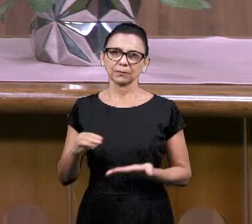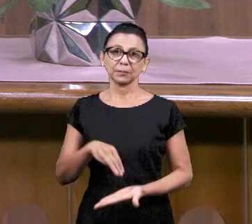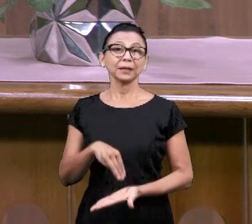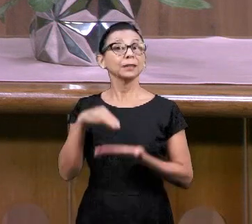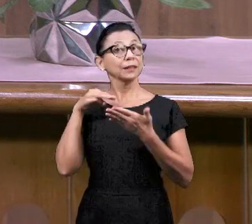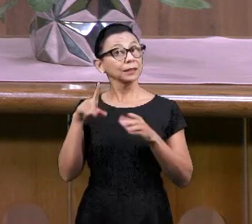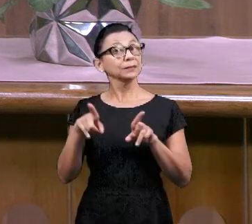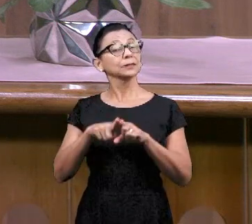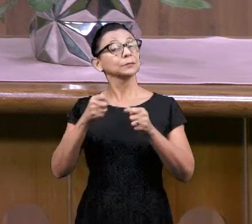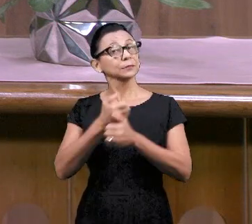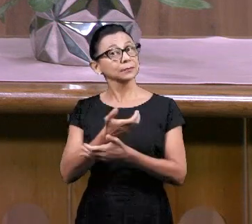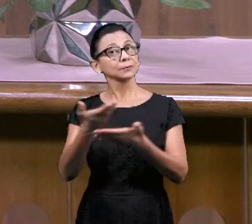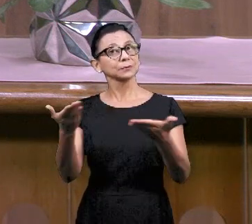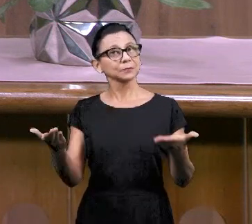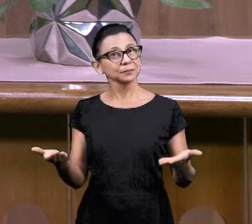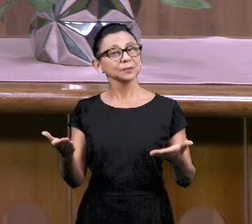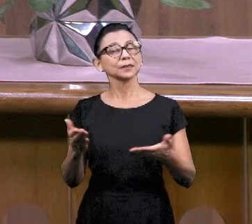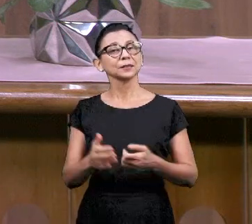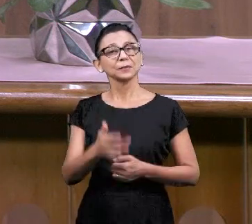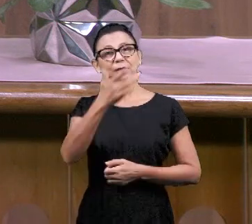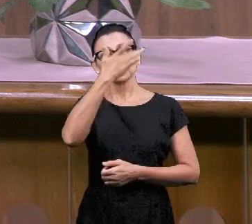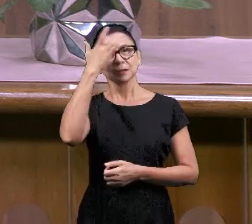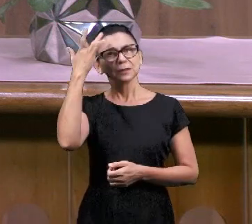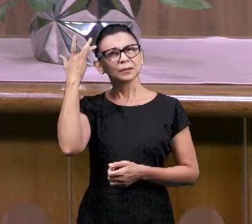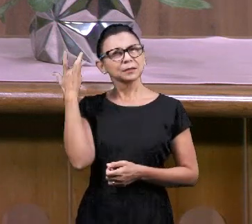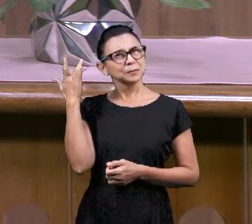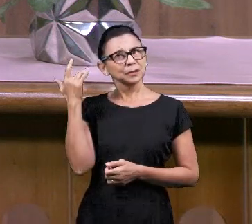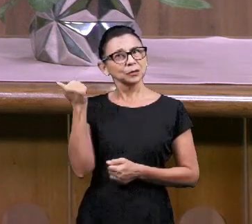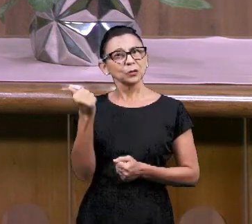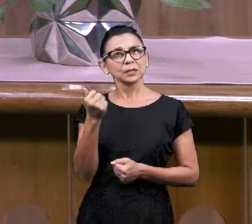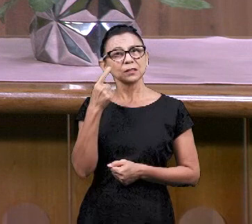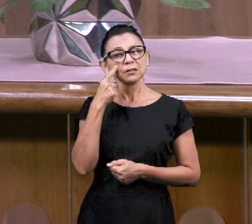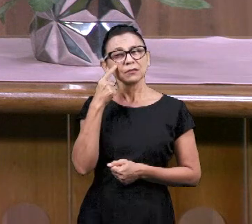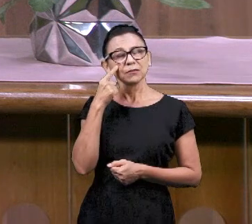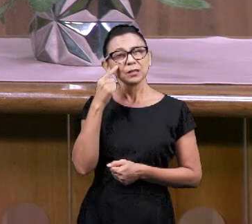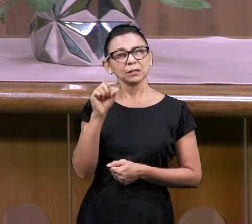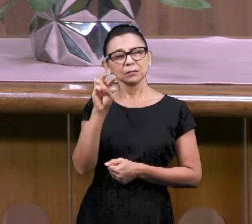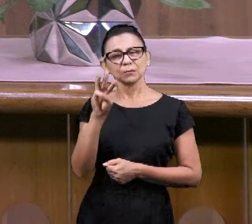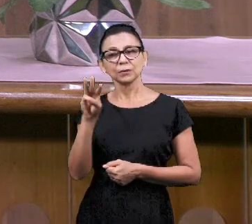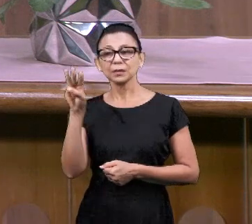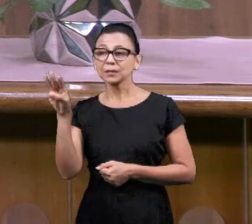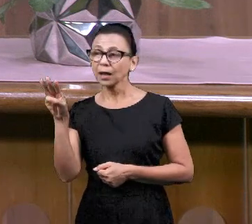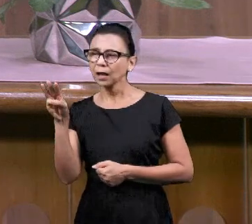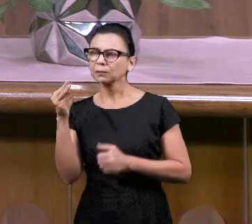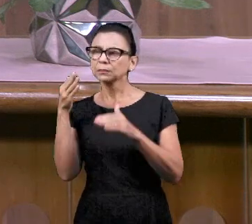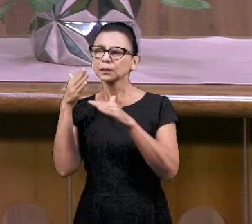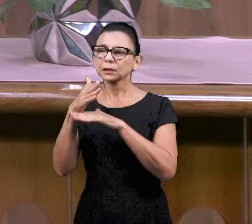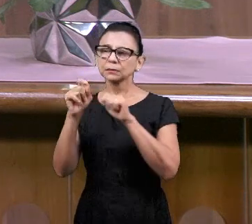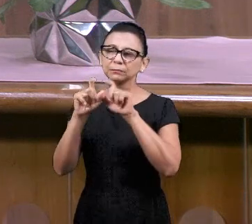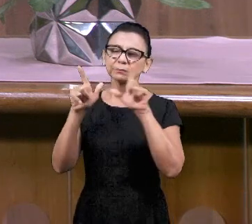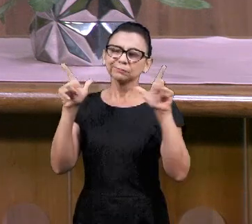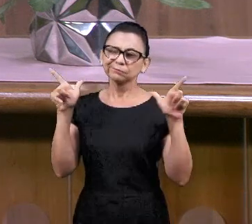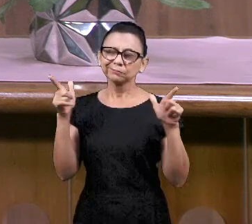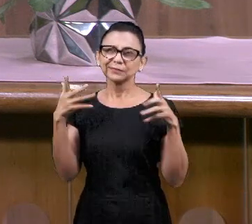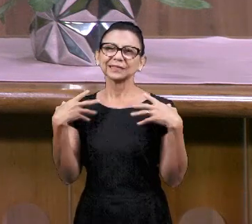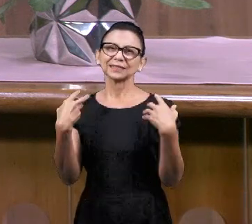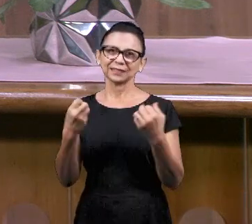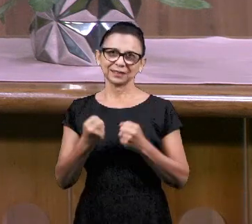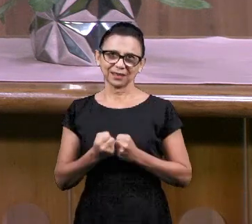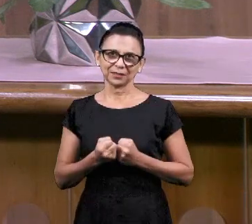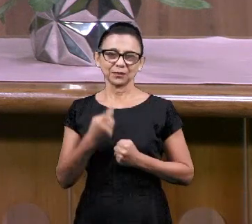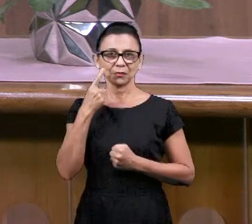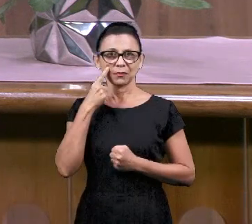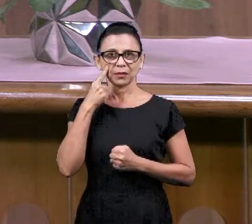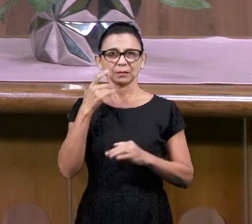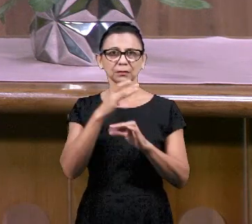aussi ceux qui ont reçu une invitation à travers un lien qui a été partagé pour participer de cette école biblique dominicale. C'est